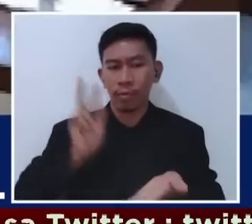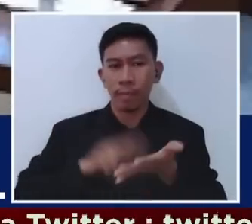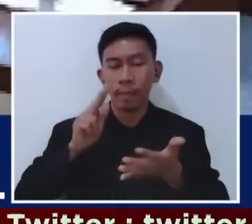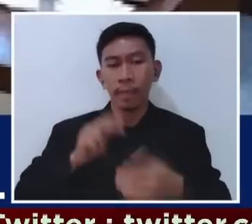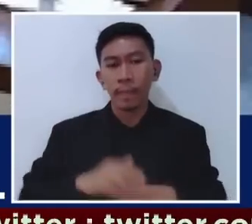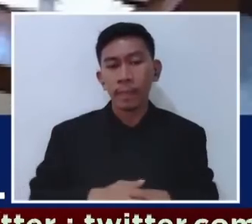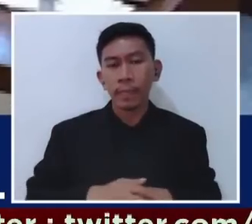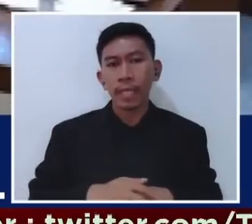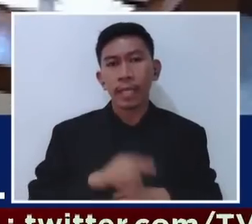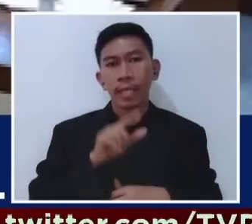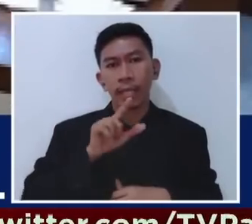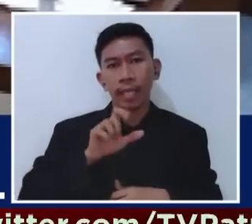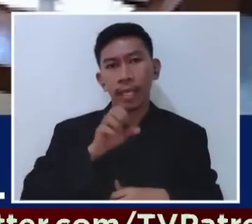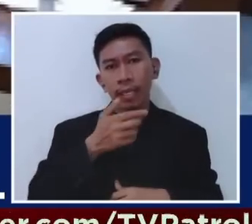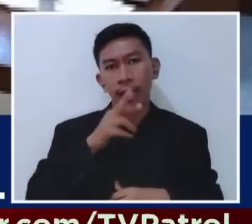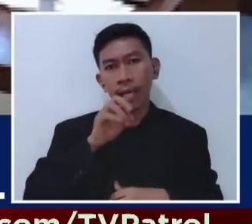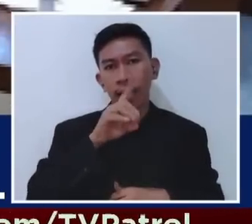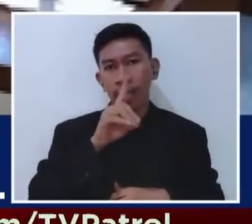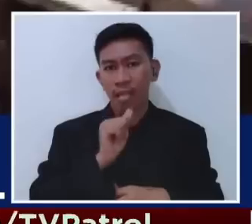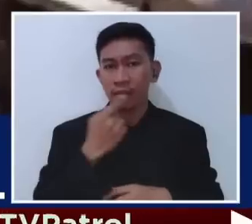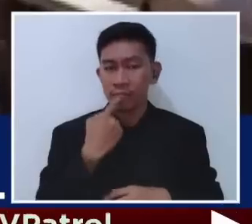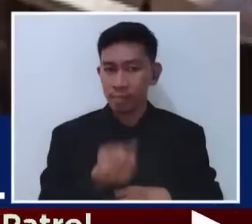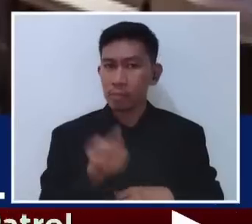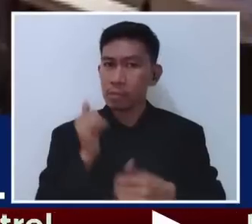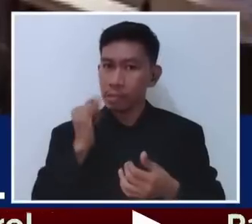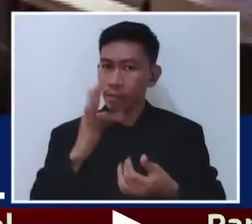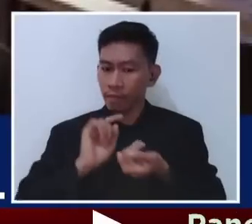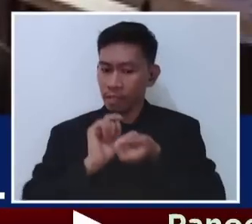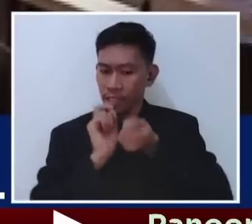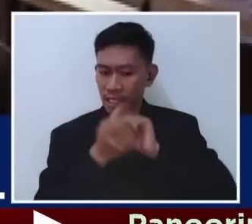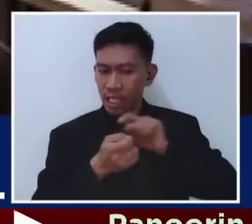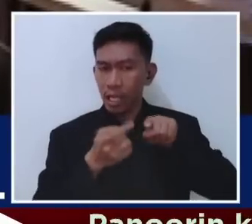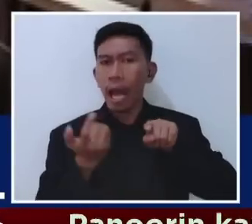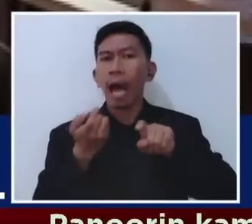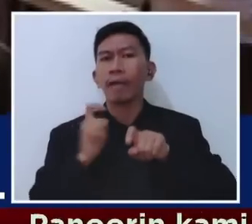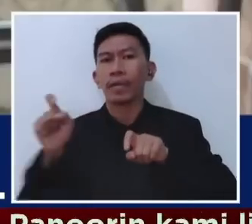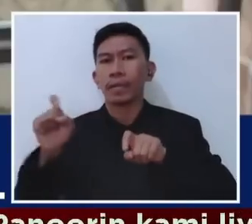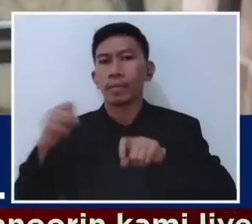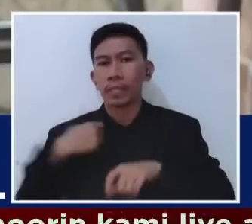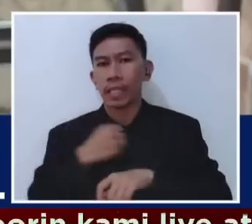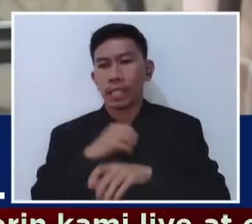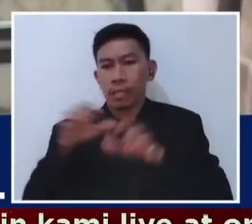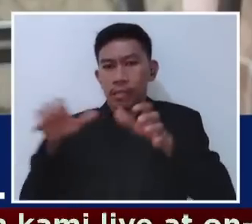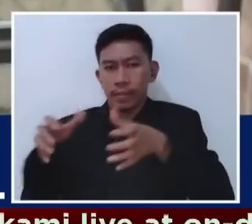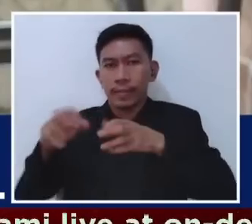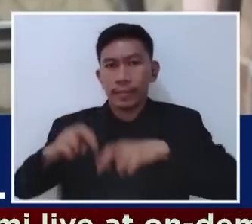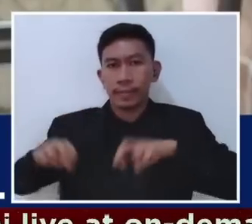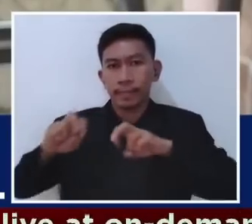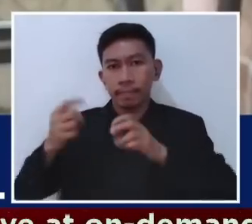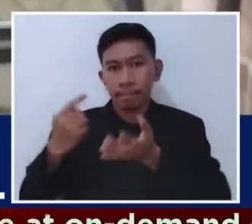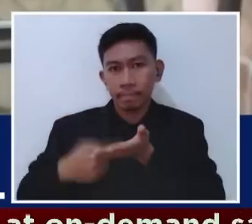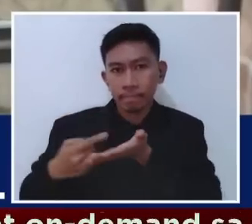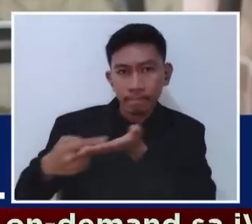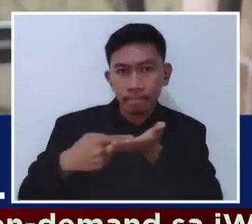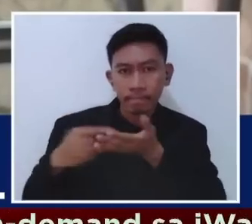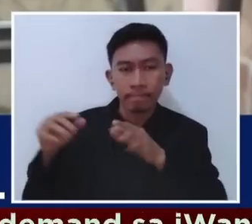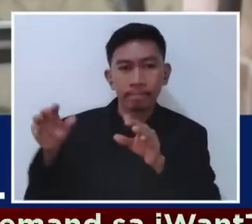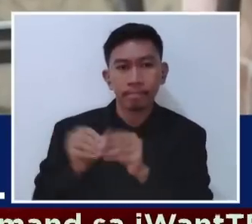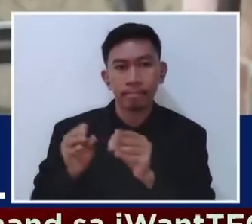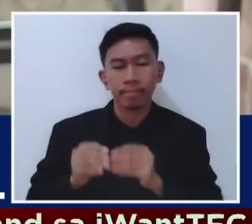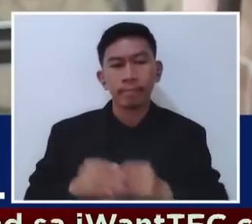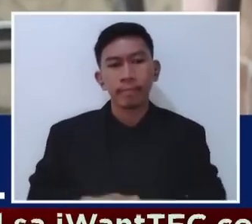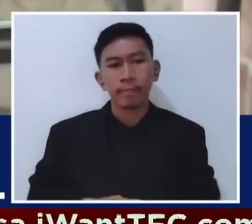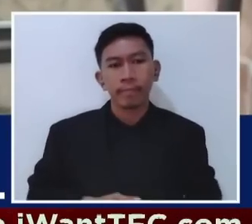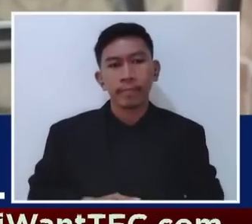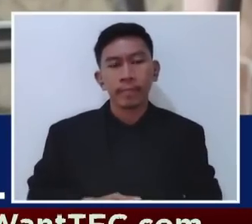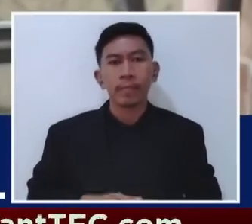anumang binago sa Maharlika Bill ay nakabase sa transcript ng Senate session. Bilang miyembro ng liderato sa Senado, alam natin